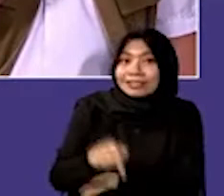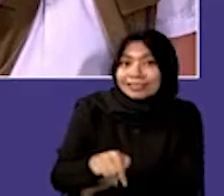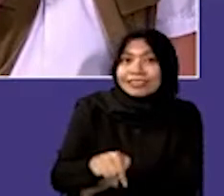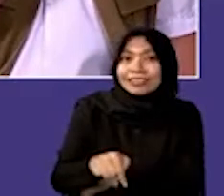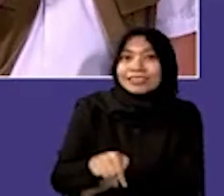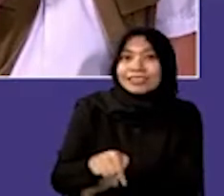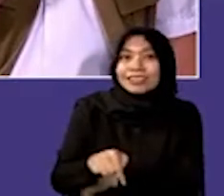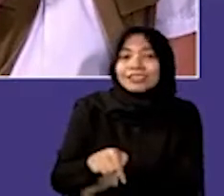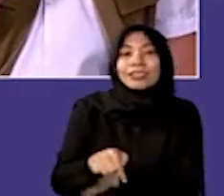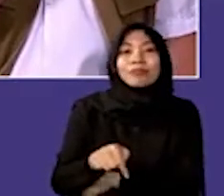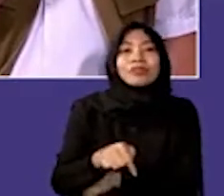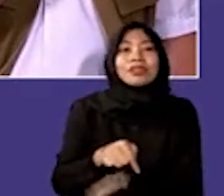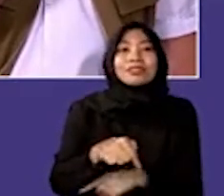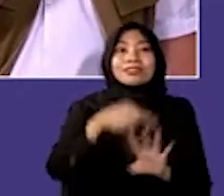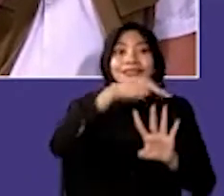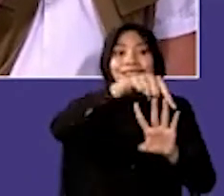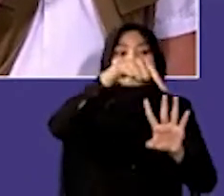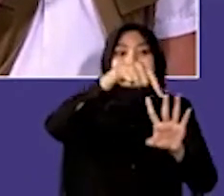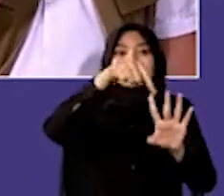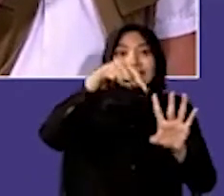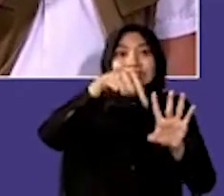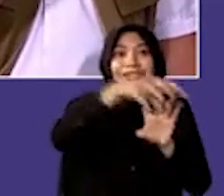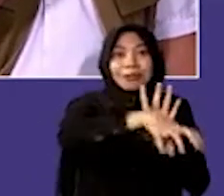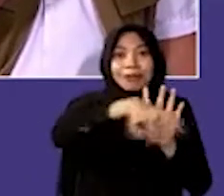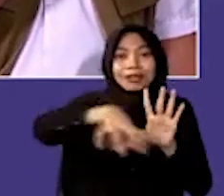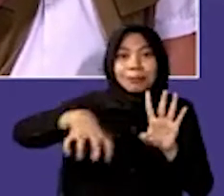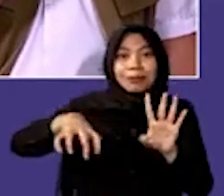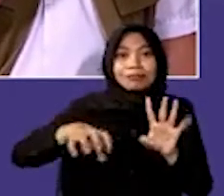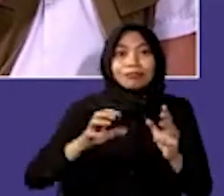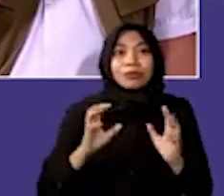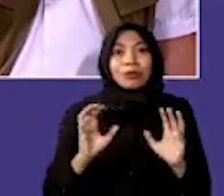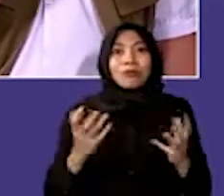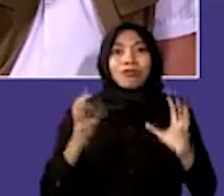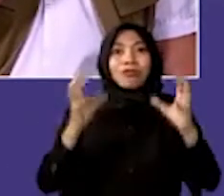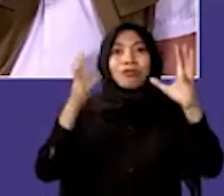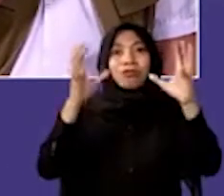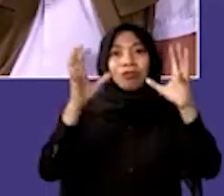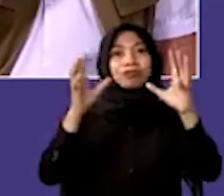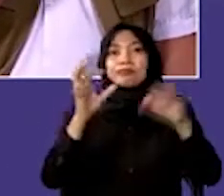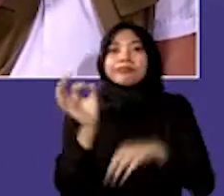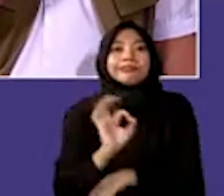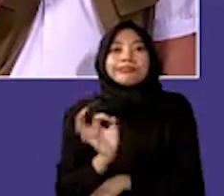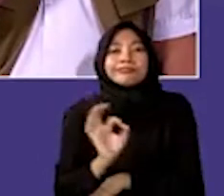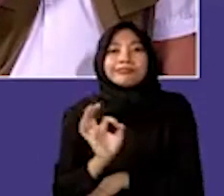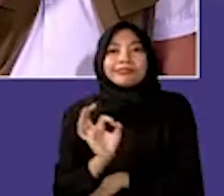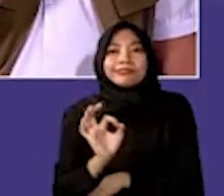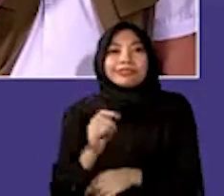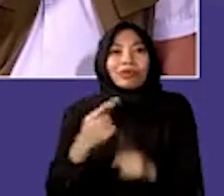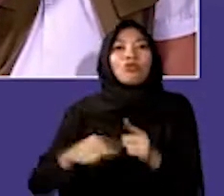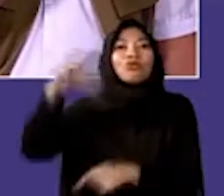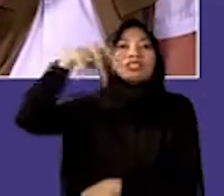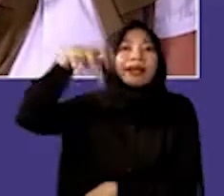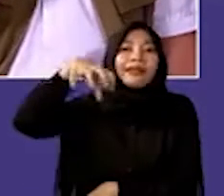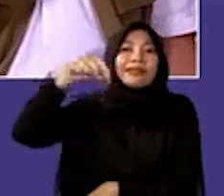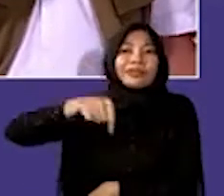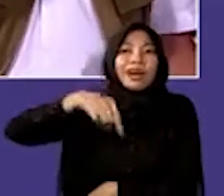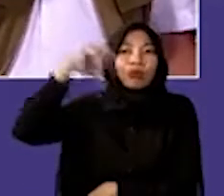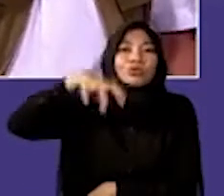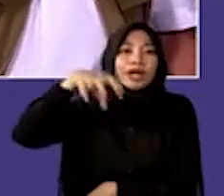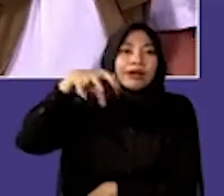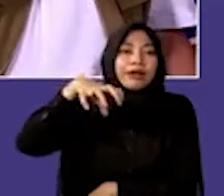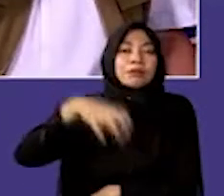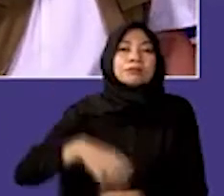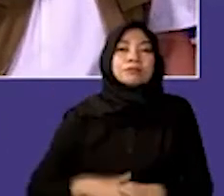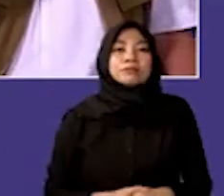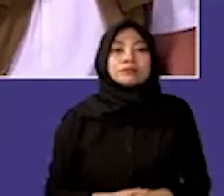ee provinsiovinsi tersebut ee justru mengalami percepatan ee turunnya hujan Dan